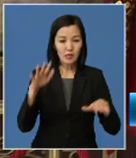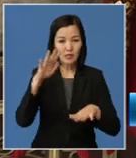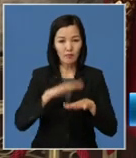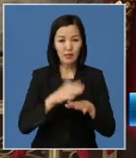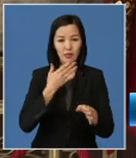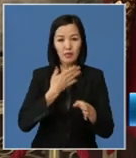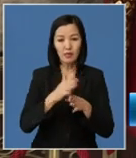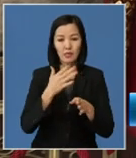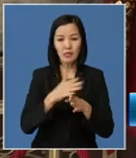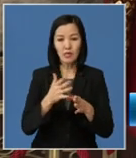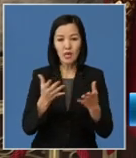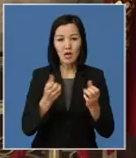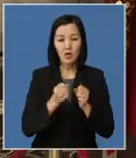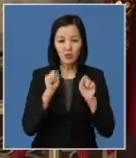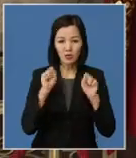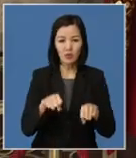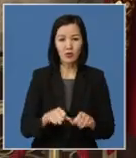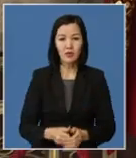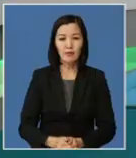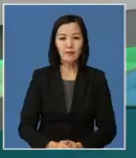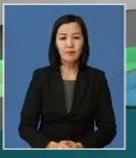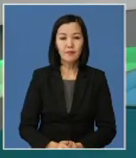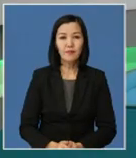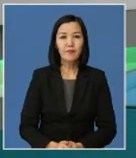алуға да қол жеткізе алатын болады.